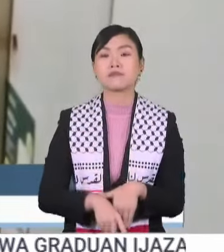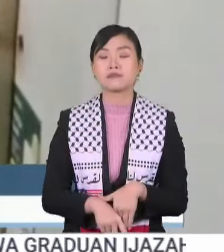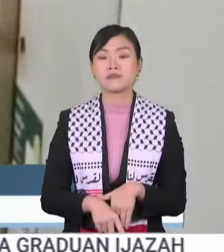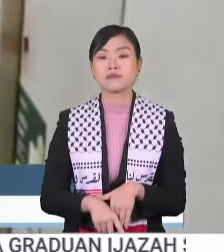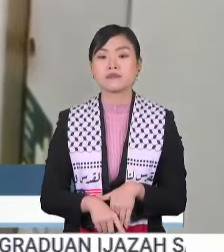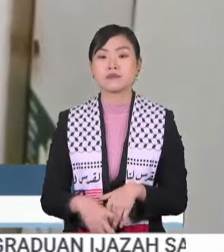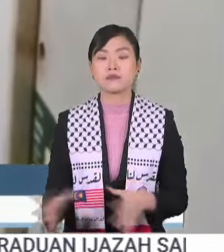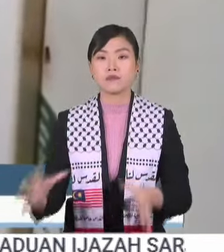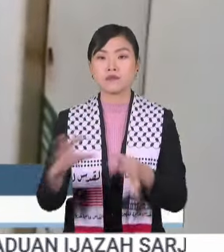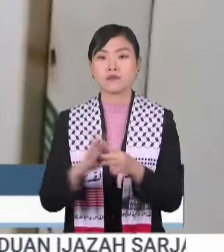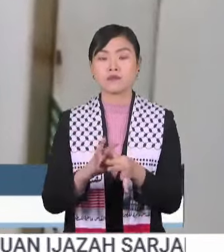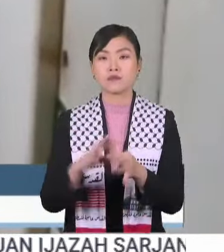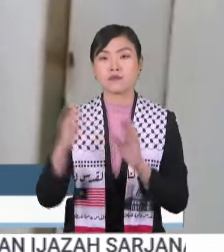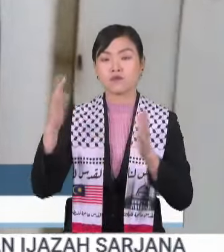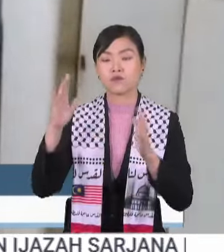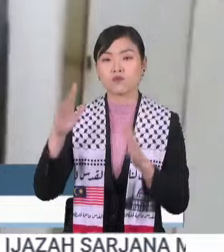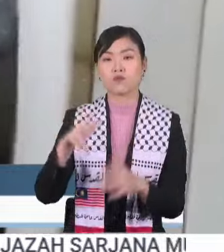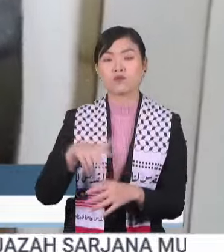berbanding